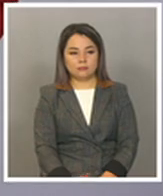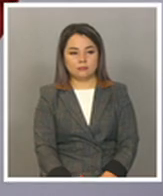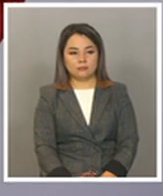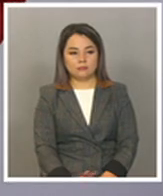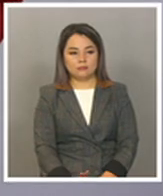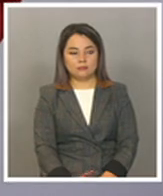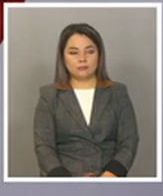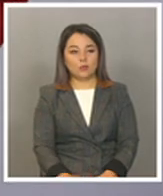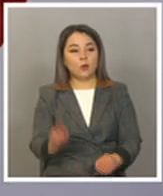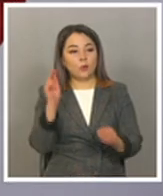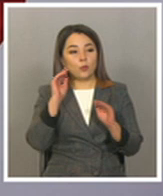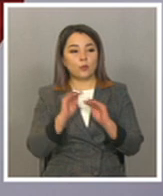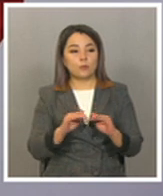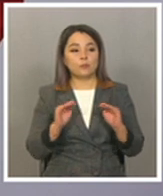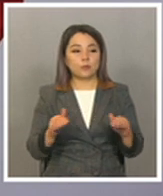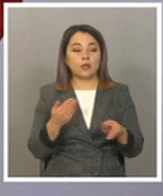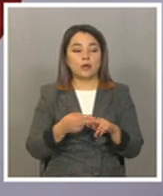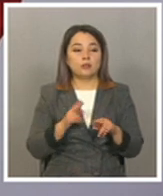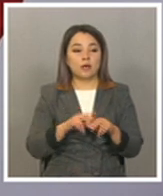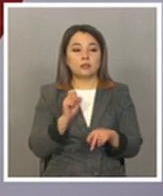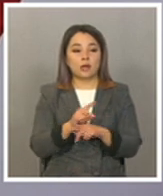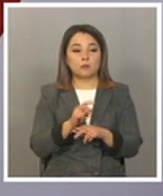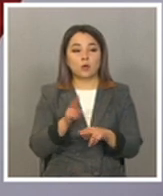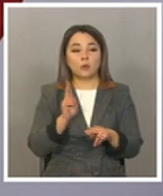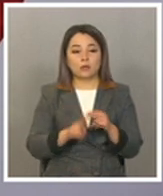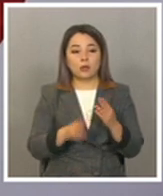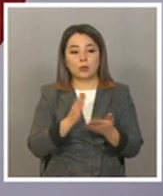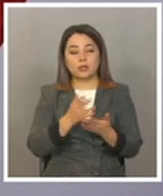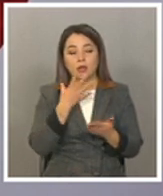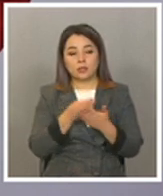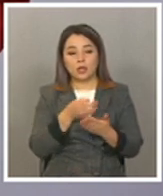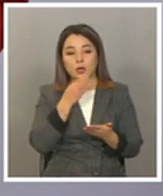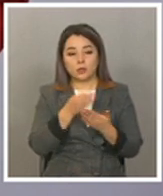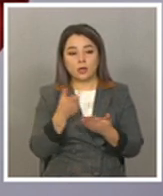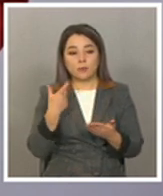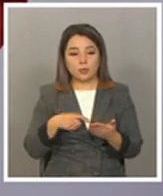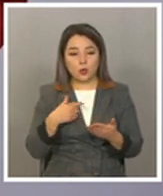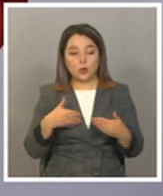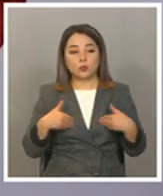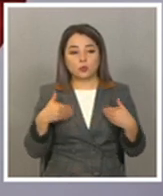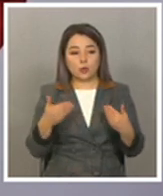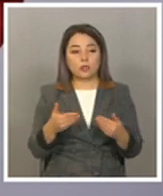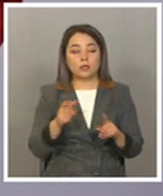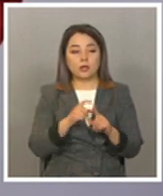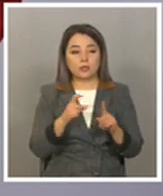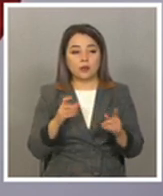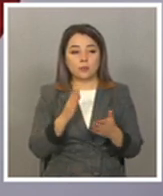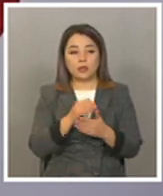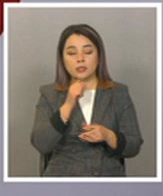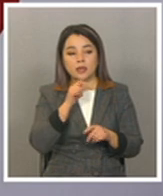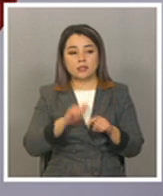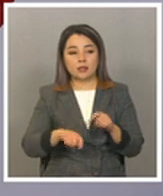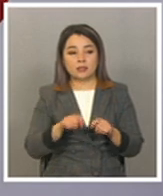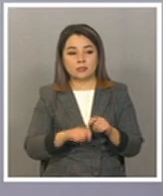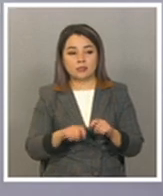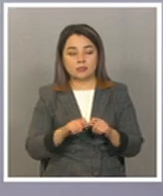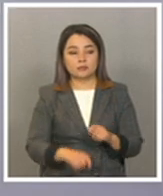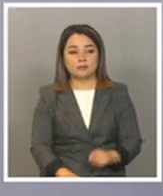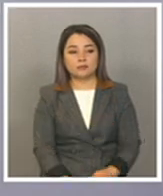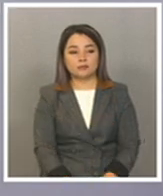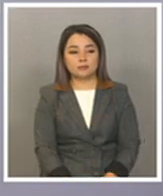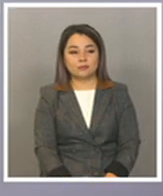Оқушылар, тапсырманы орындап болсаңыздар, өз жауаптарыңызды ұсынылған нұсқамен салыстырып көріңіздер.